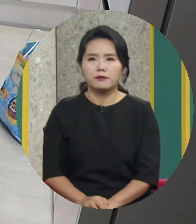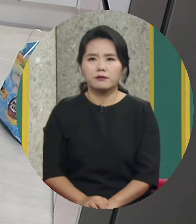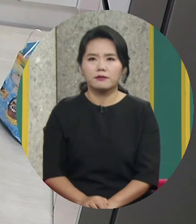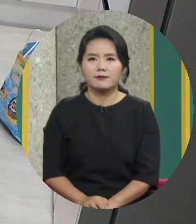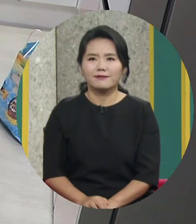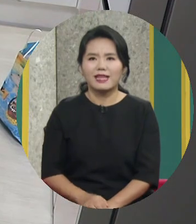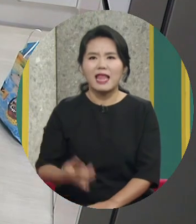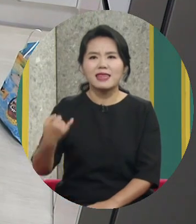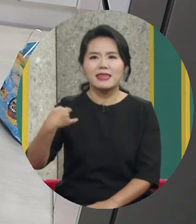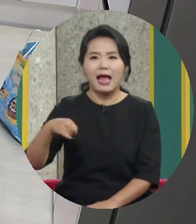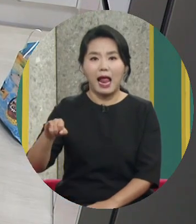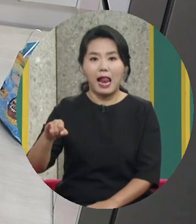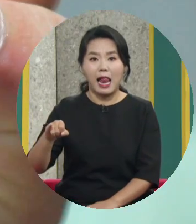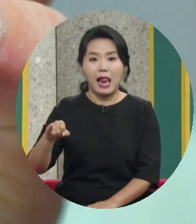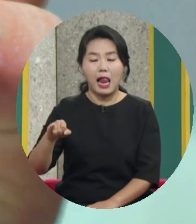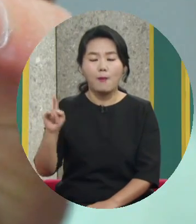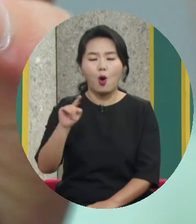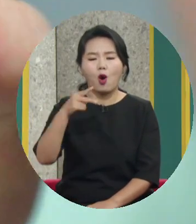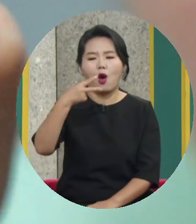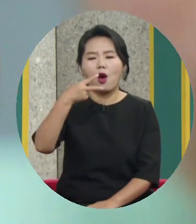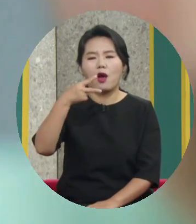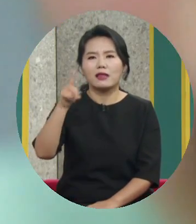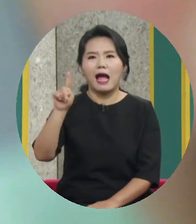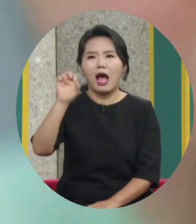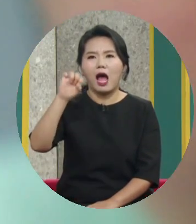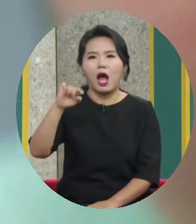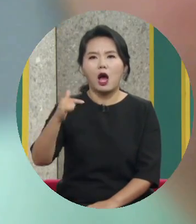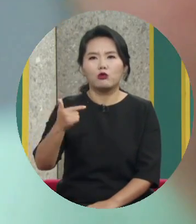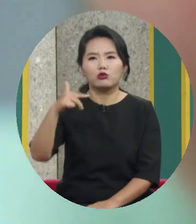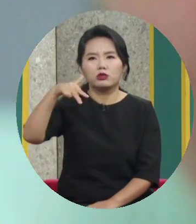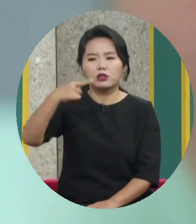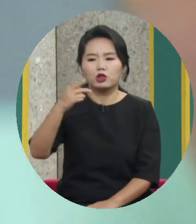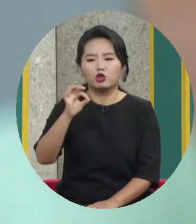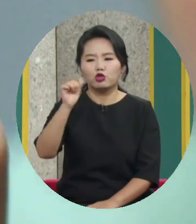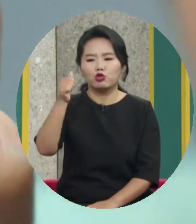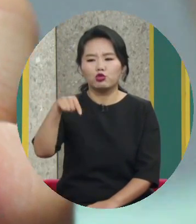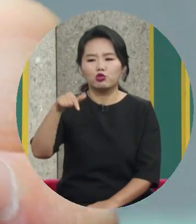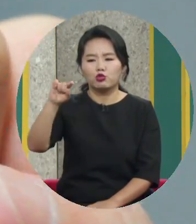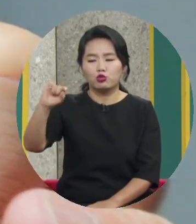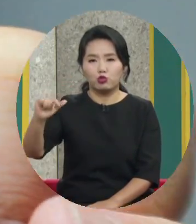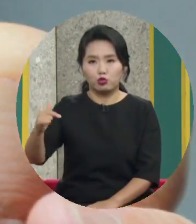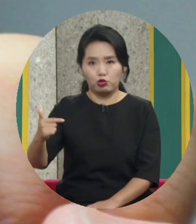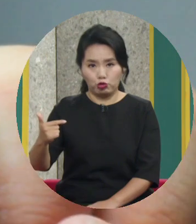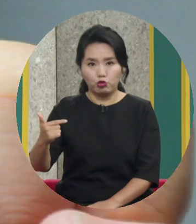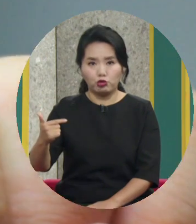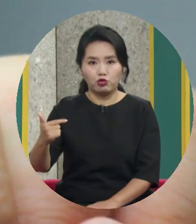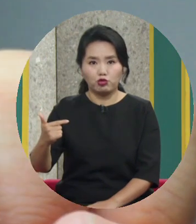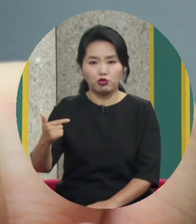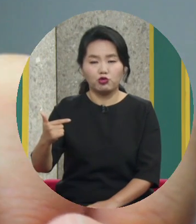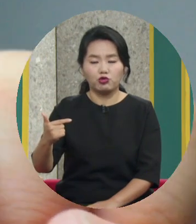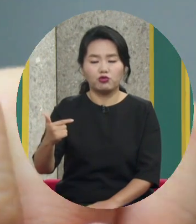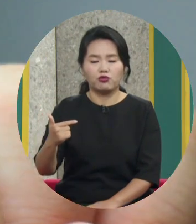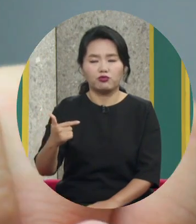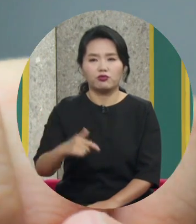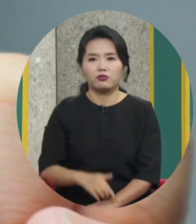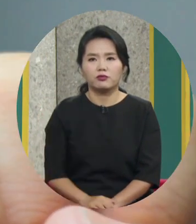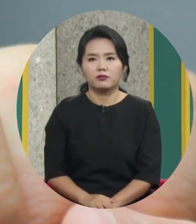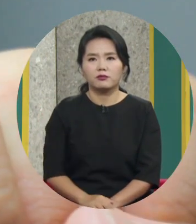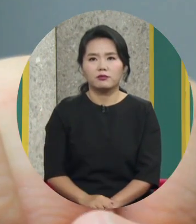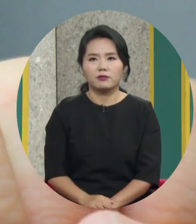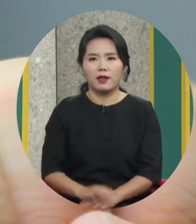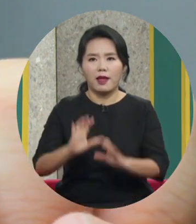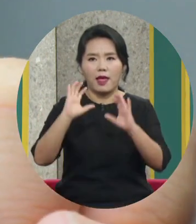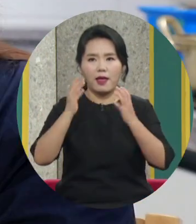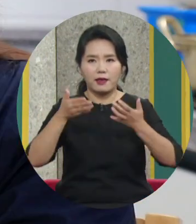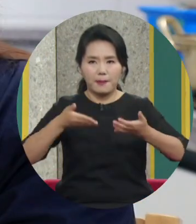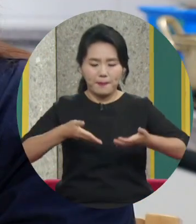효정이는 이제 다운 증후군, 염색체 이상으로 해서 다운 증후군. 아기 낳고